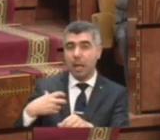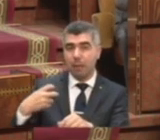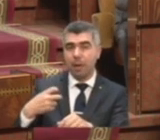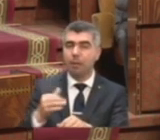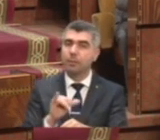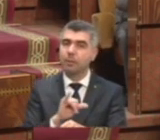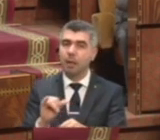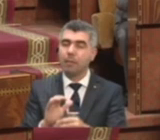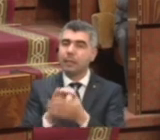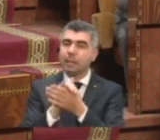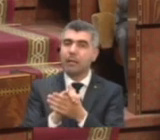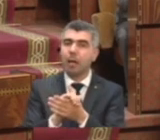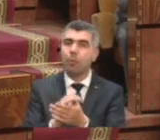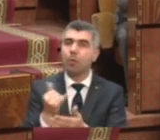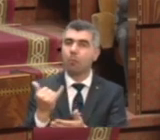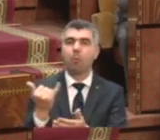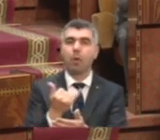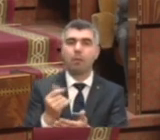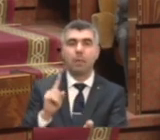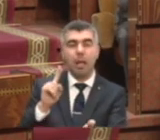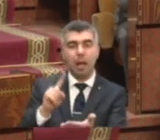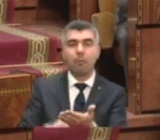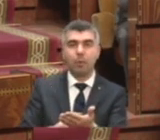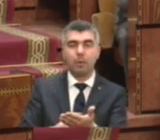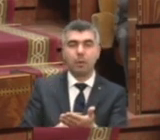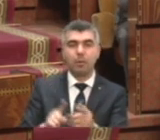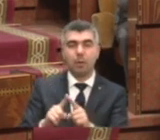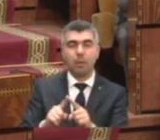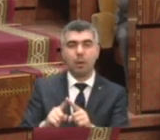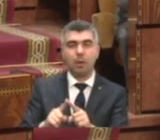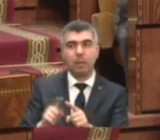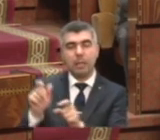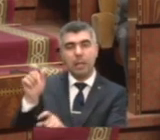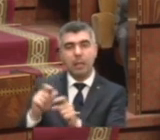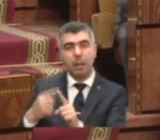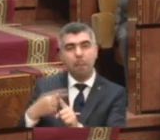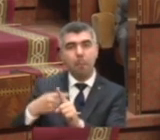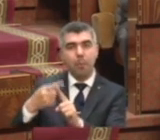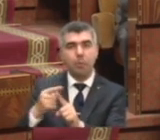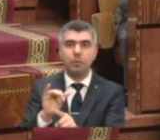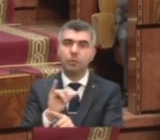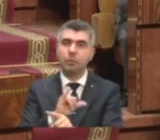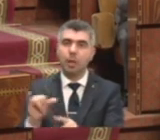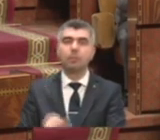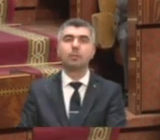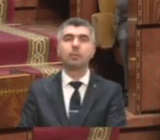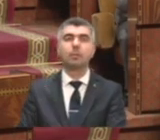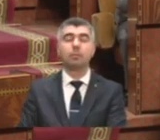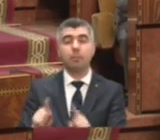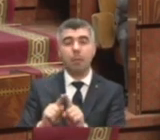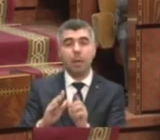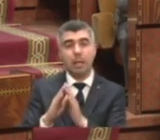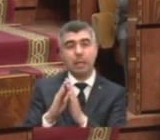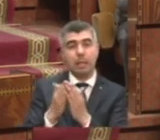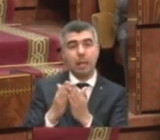واحد شي التضامن، لأن اليوم المواطن ما بقاش قادر يزيد أكثر. ألا ترون سيد الوزير أن الخزانات المدرسية يجب